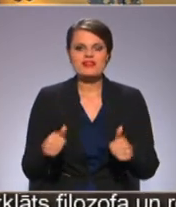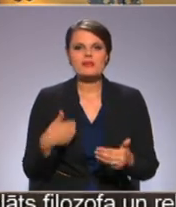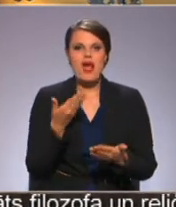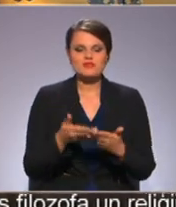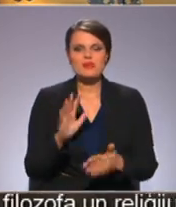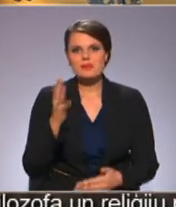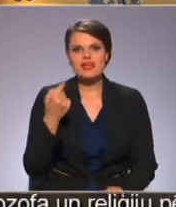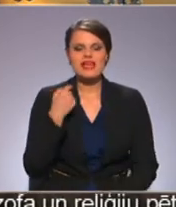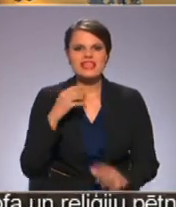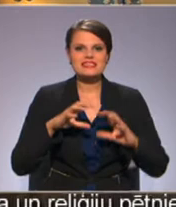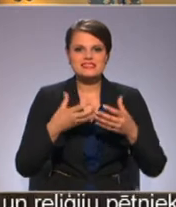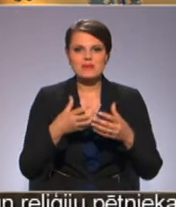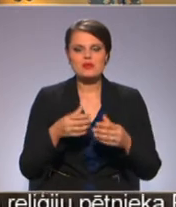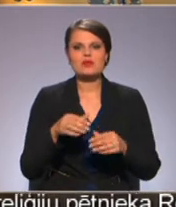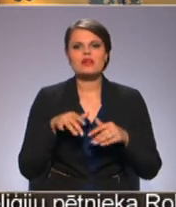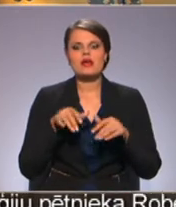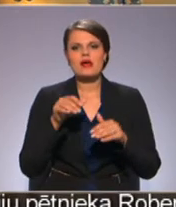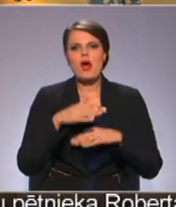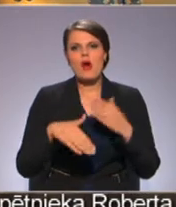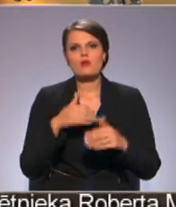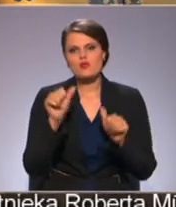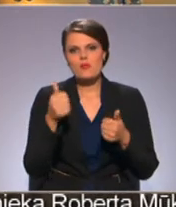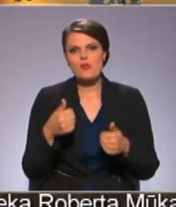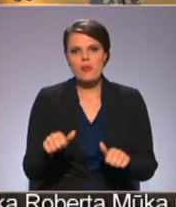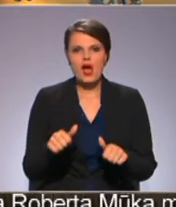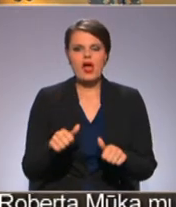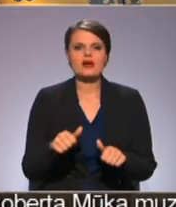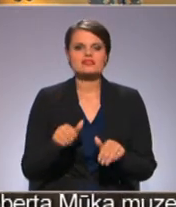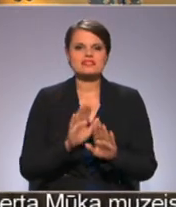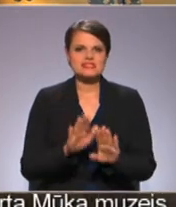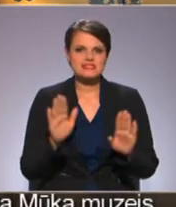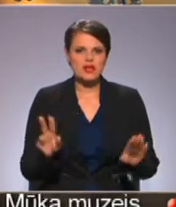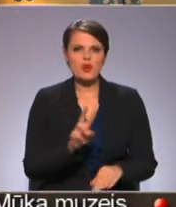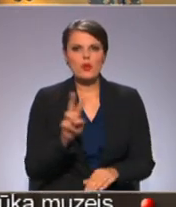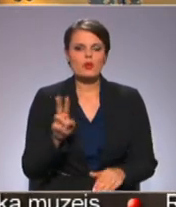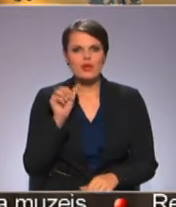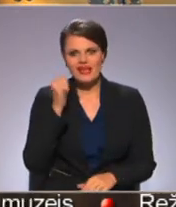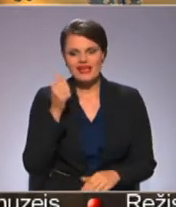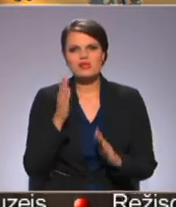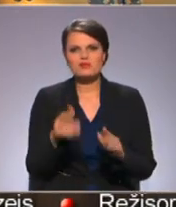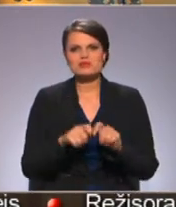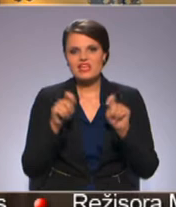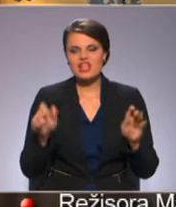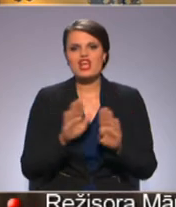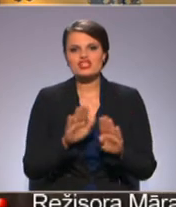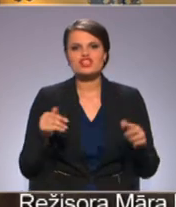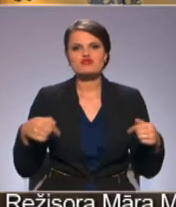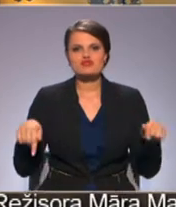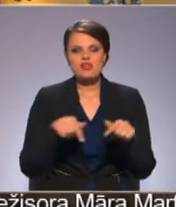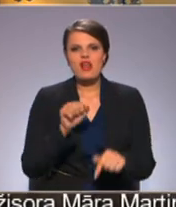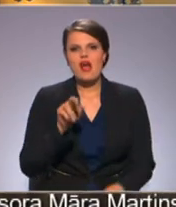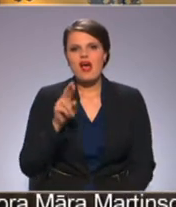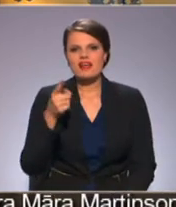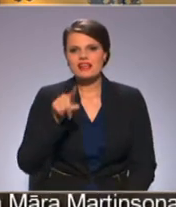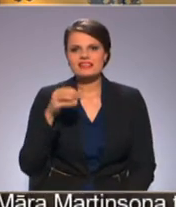atspoguļojusies 5. Rīgas starptautiskās tekstilmākslas un šķiedras mākslas triennāles izstādē, kura rīt tiks atklāta izstāžu zālē Arsenāls.